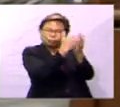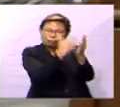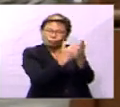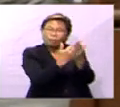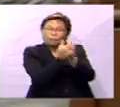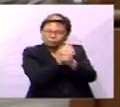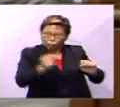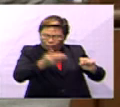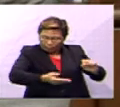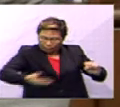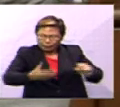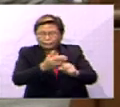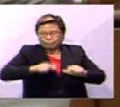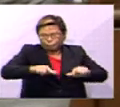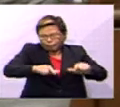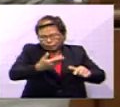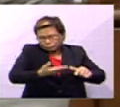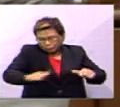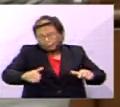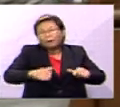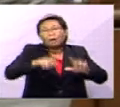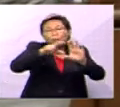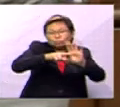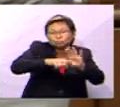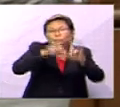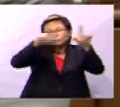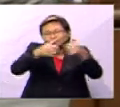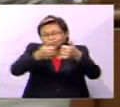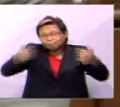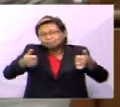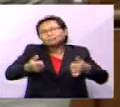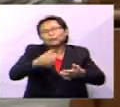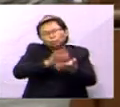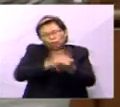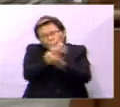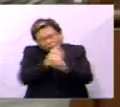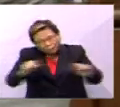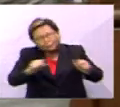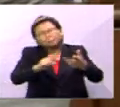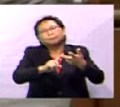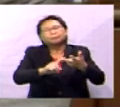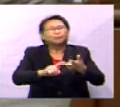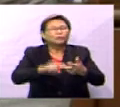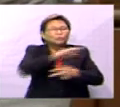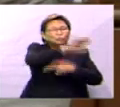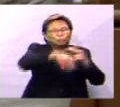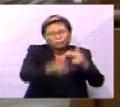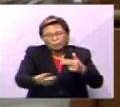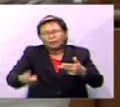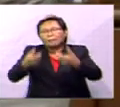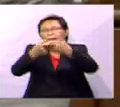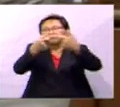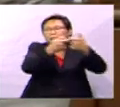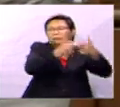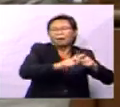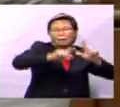benda dan juga perabot sekolah-sekolah mereka dengan mengikat dan sebagainya. Dan semua peralatan elektrik dan sebagainya